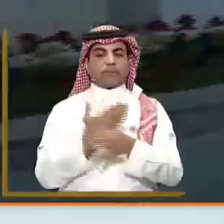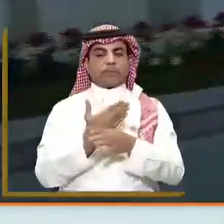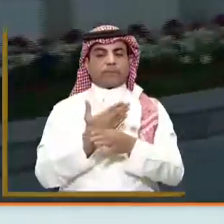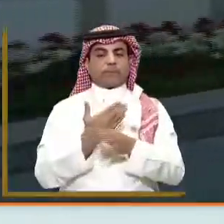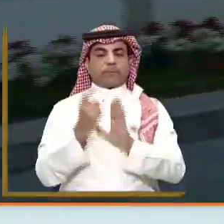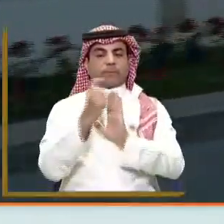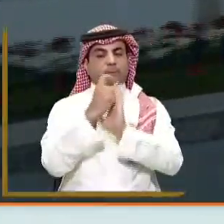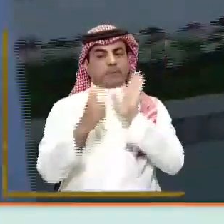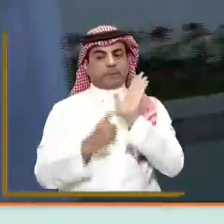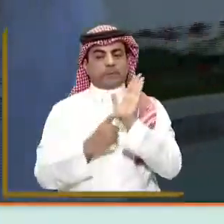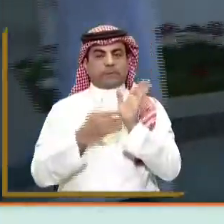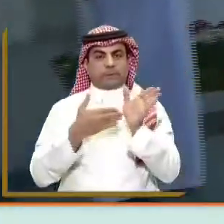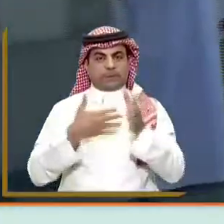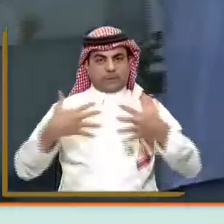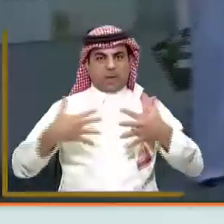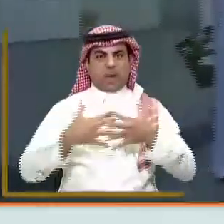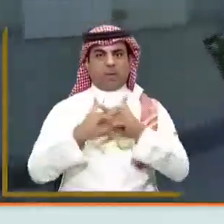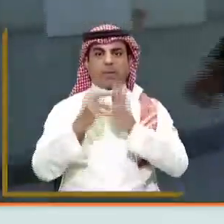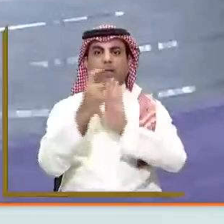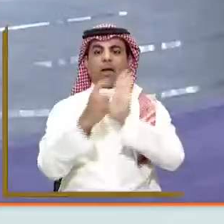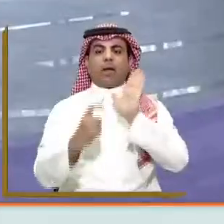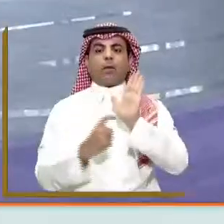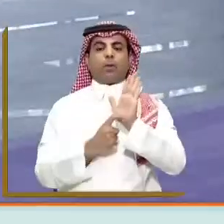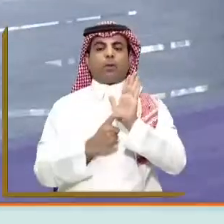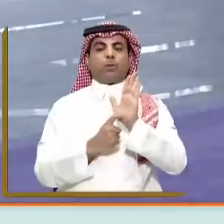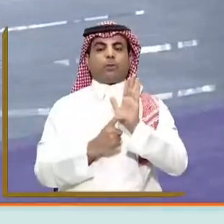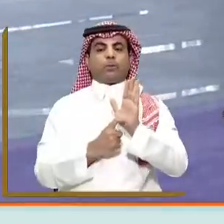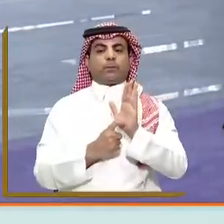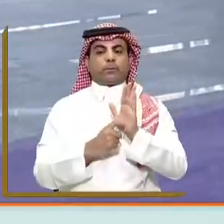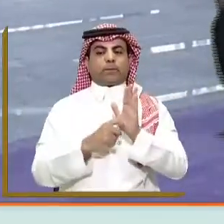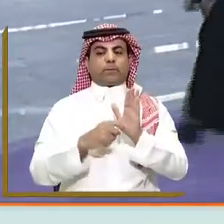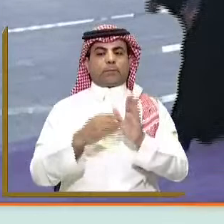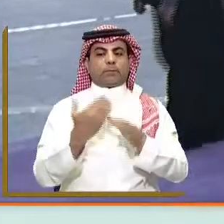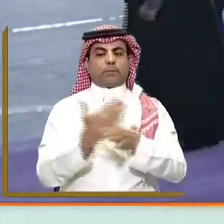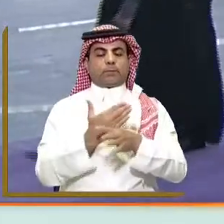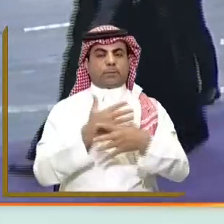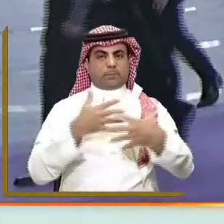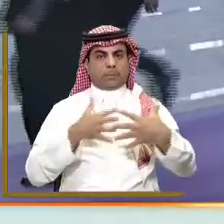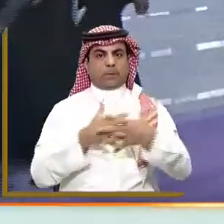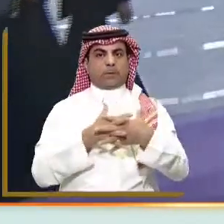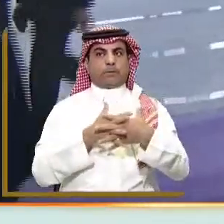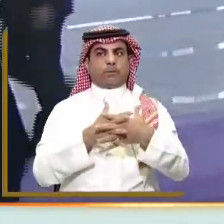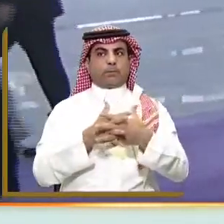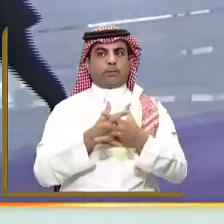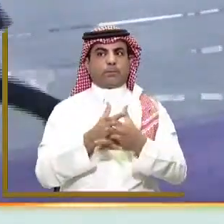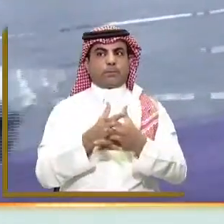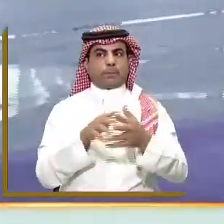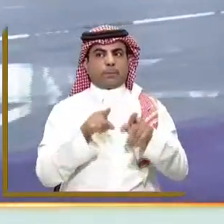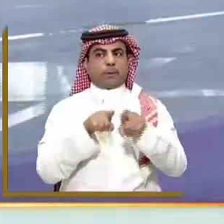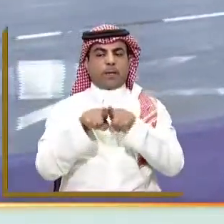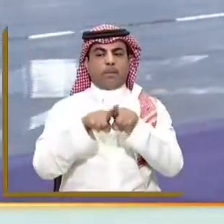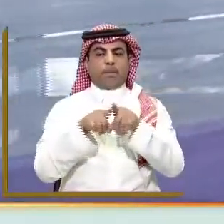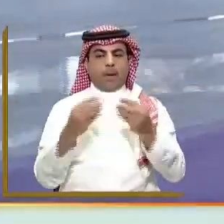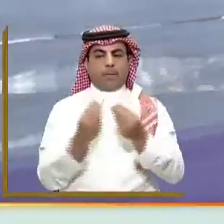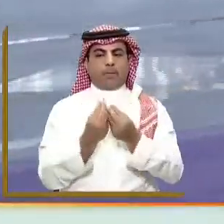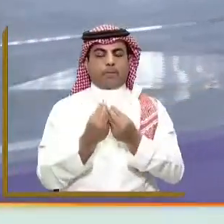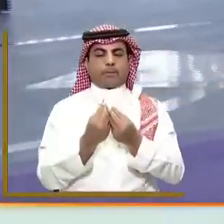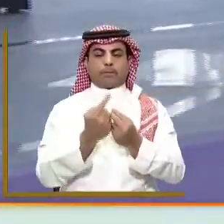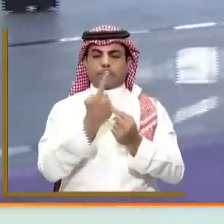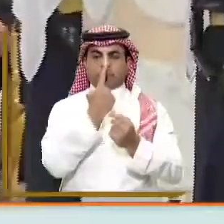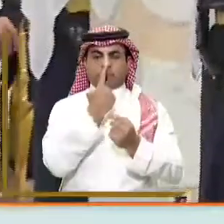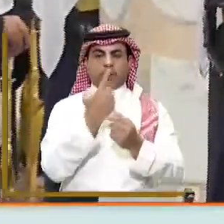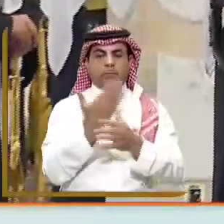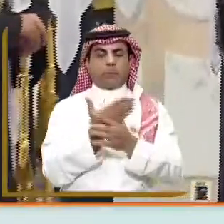لجميع الدول بميثاق الأمم المتحدة ومبادئ الشرعية الدولية، والالتزام أيضا بمبادئ حسن الجوار واحترام